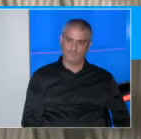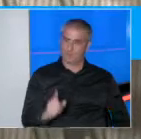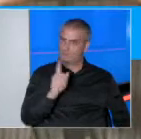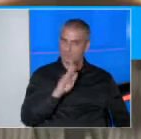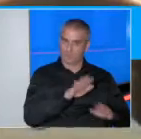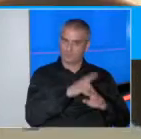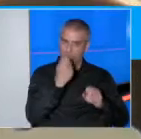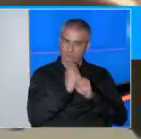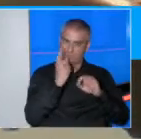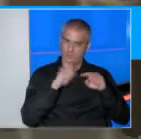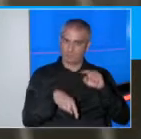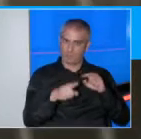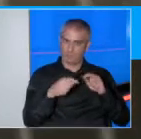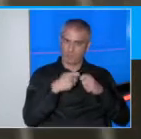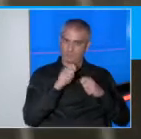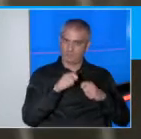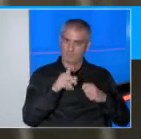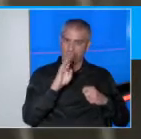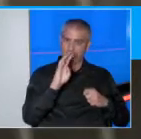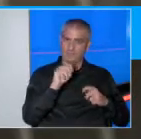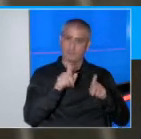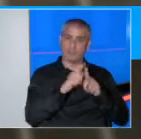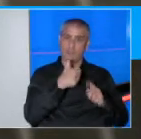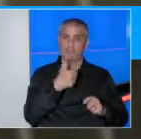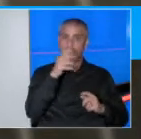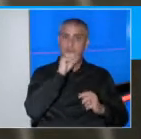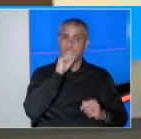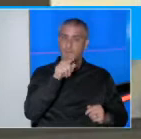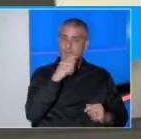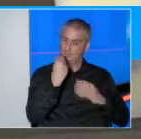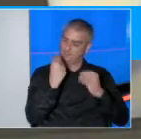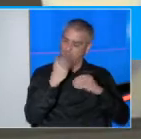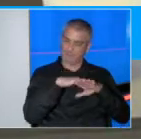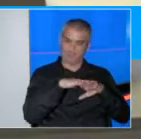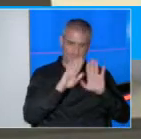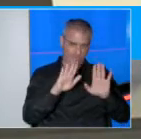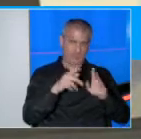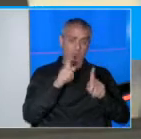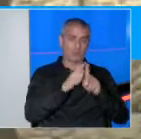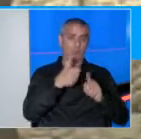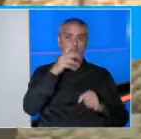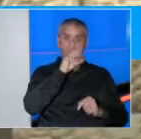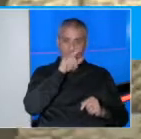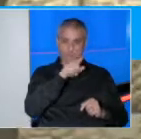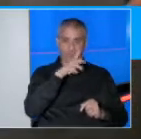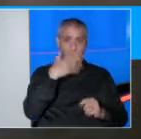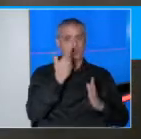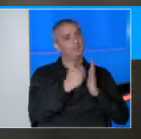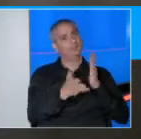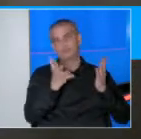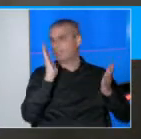לא מרגישים שאתם עושים טעות, חבר הכנסת מלכיאלי, שאותו שר שאתה מדבר עליו, חבר הכנסת מלכיאלי, אותו שר שאתה מדבר עליו שהוא